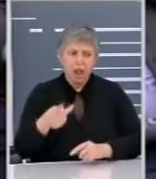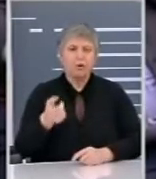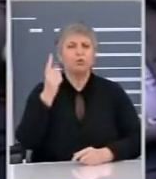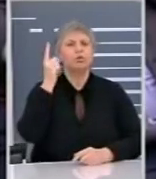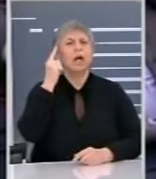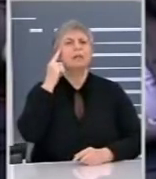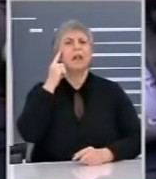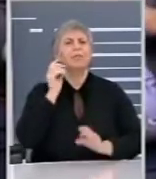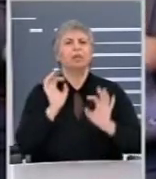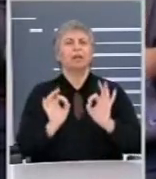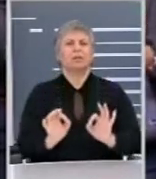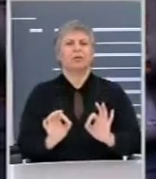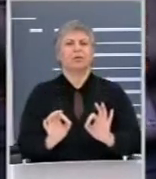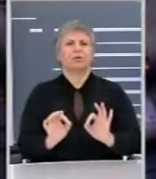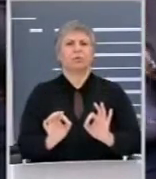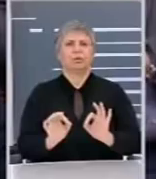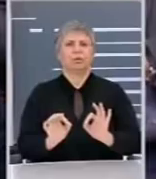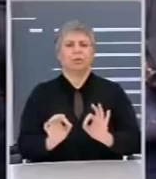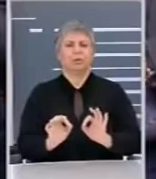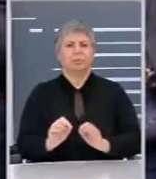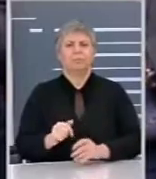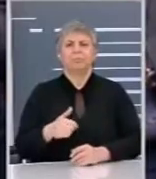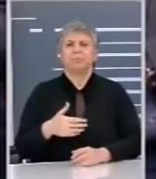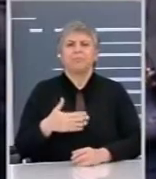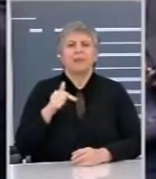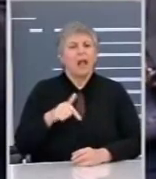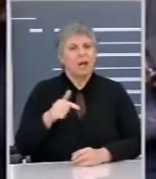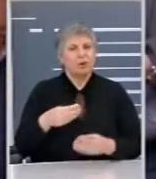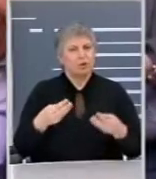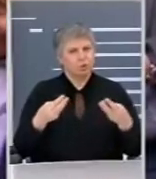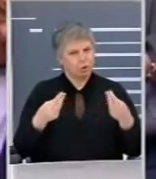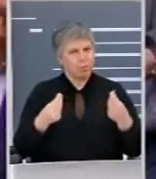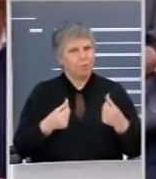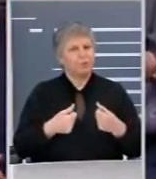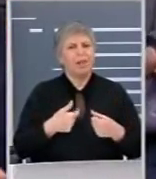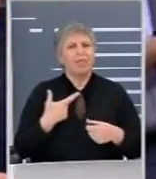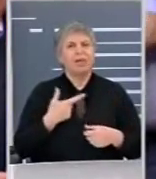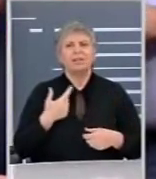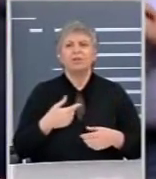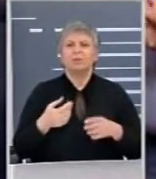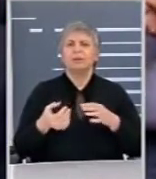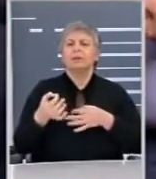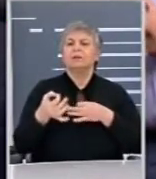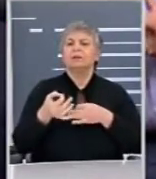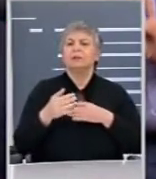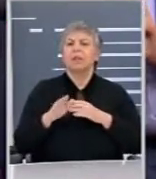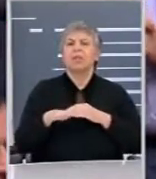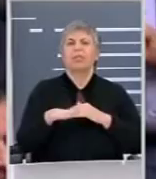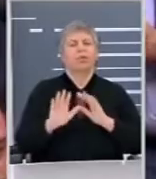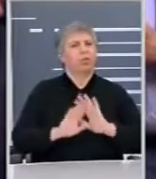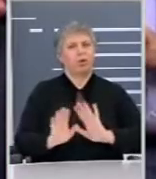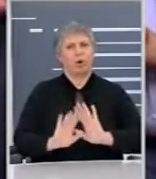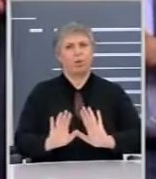Και δεν είναι, αν θέλετε, υποβάθμιση του επίπεδου της συζήτησης να λέμε σε αυτή την